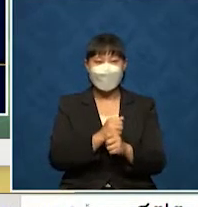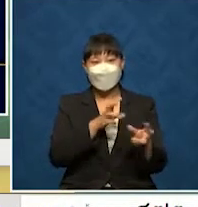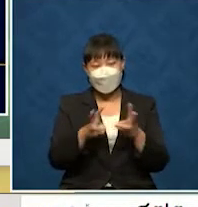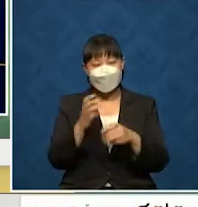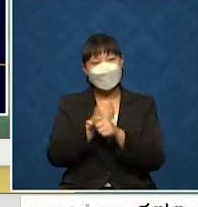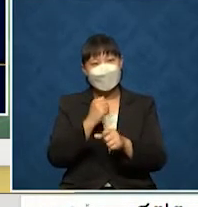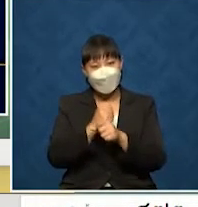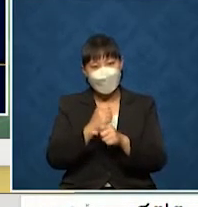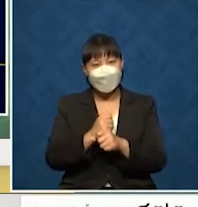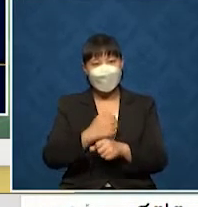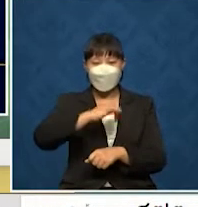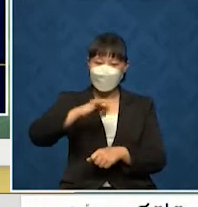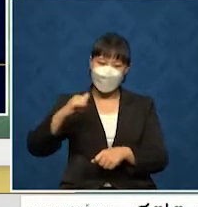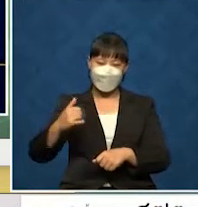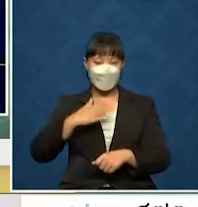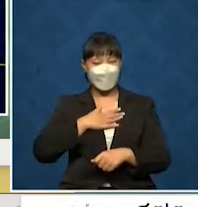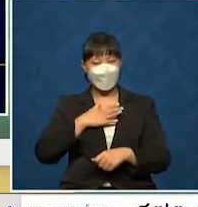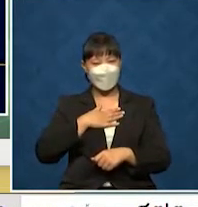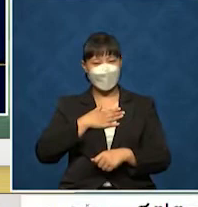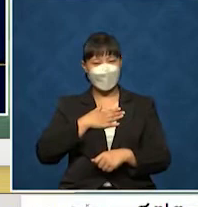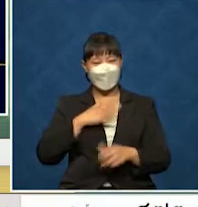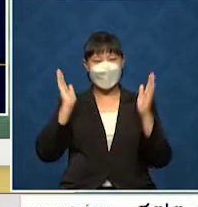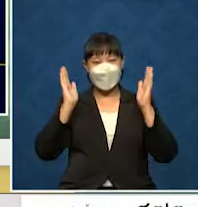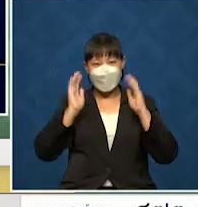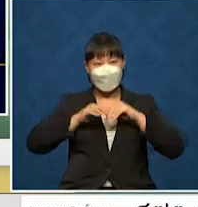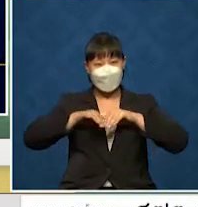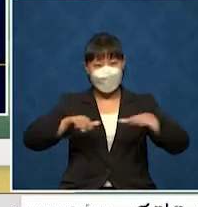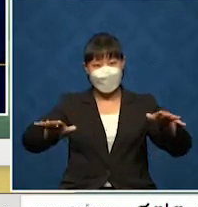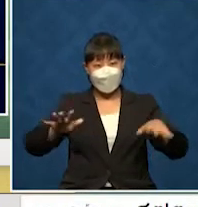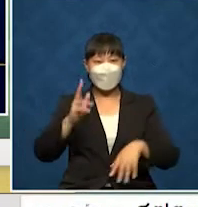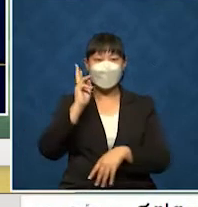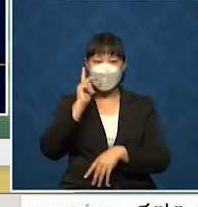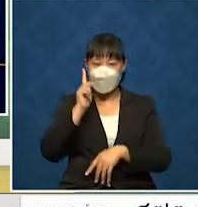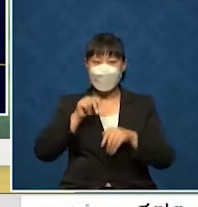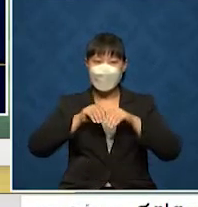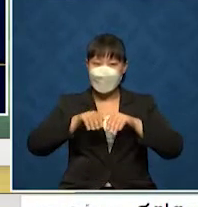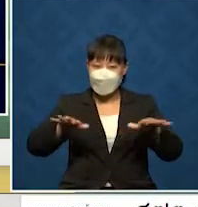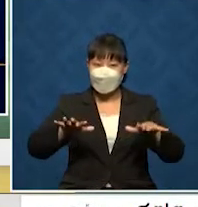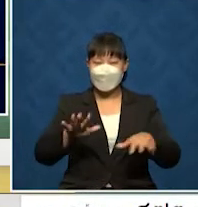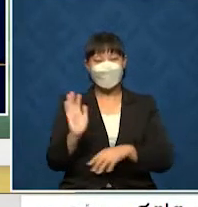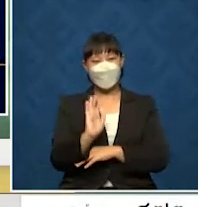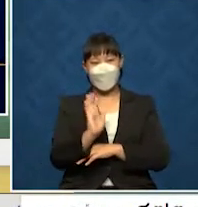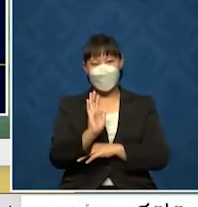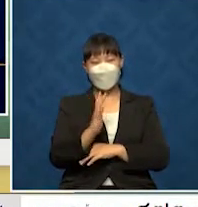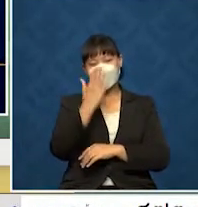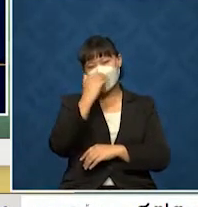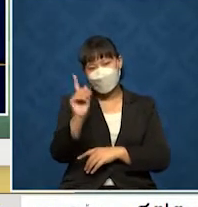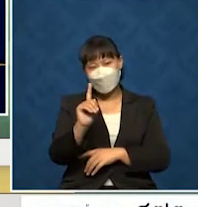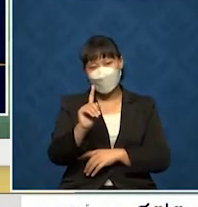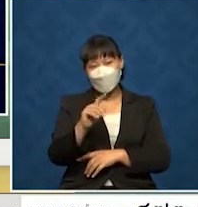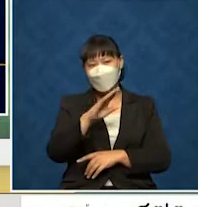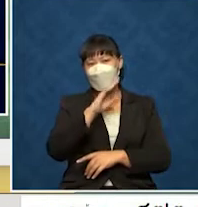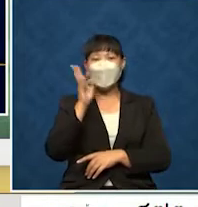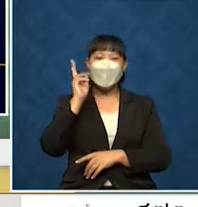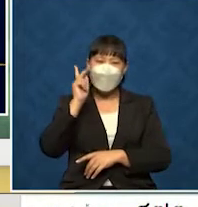างครั้งเราไม่จำเป็นที่จะต้องแถลงข่าวเพราะการแถลงข่าวก็ทำ